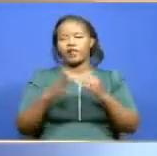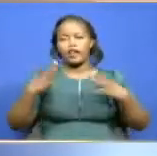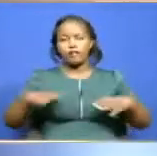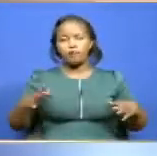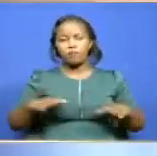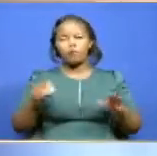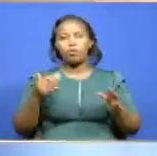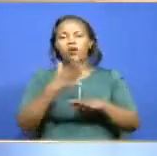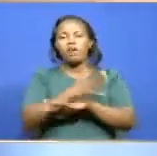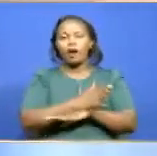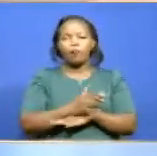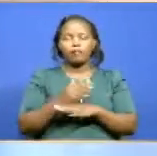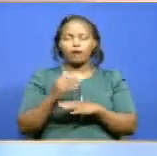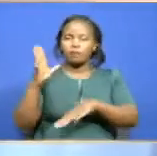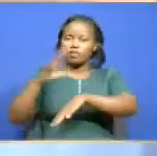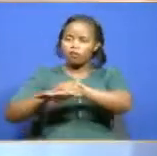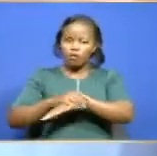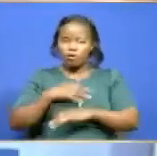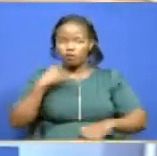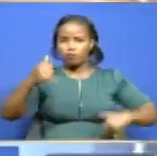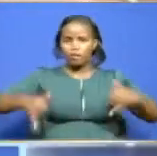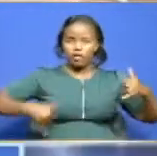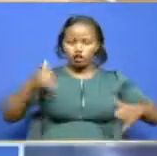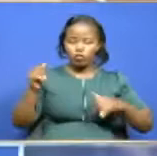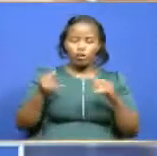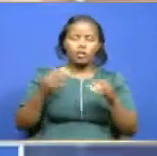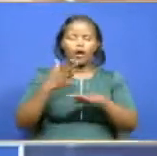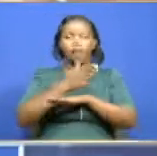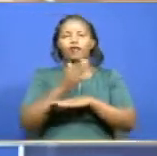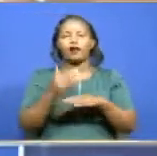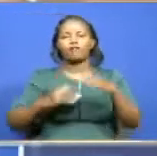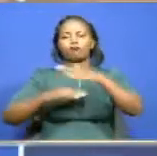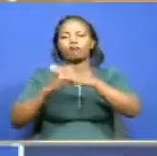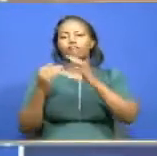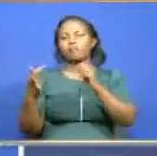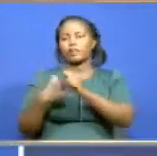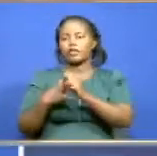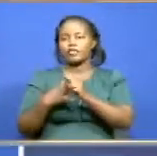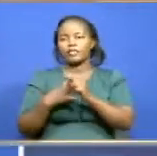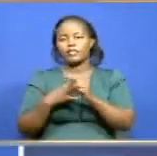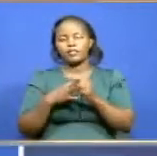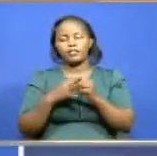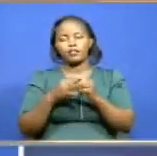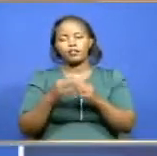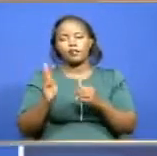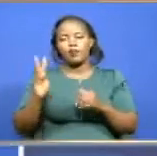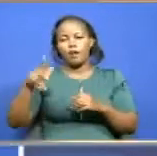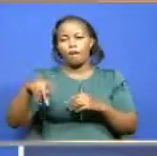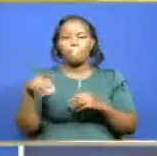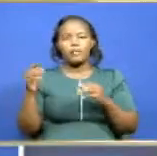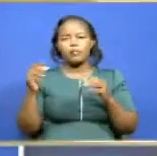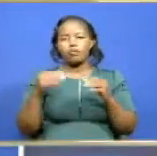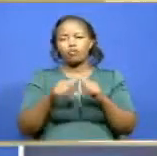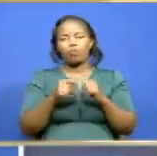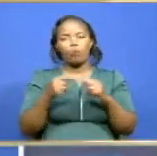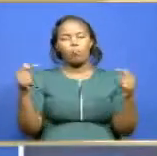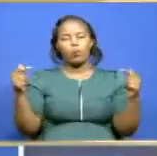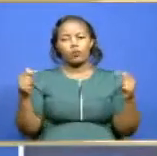kupatikana wakijivinjari huko Kiambaa saa za kafiu. Mbunge huyo alikiri mashtaka hayo.